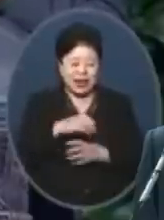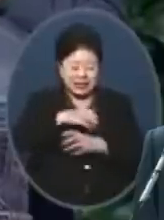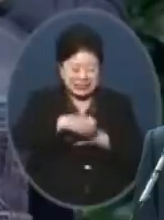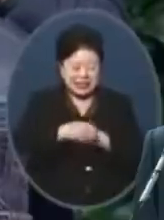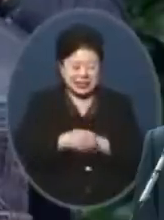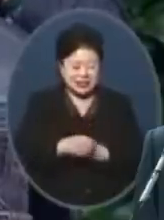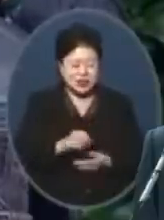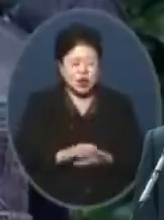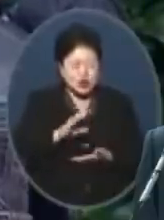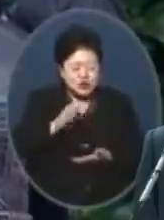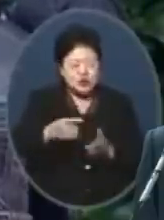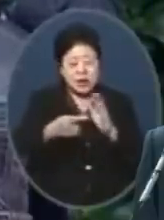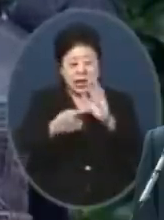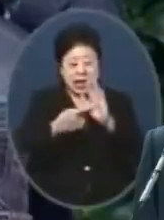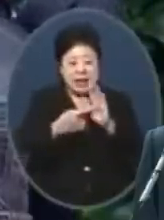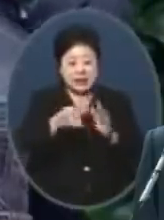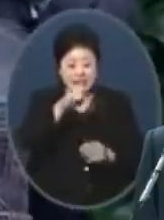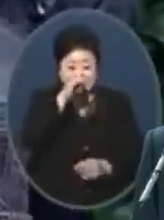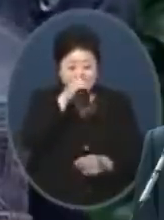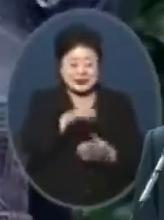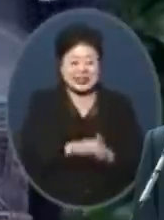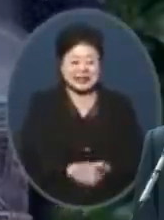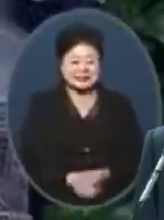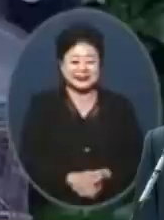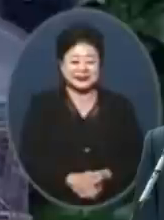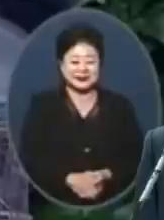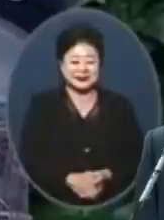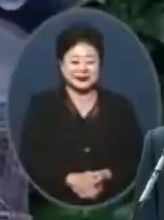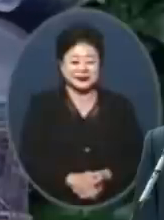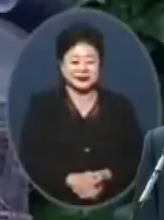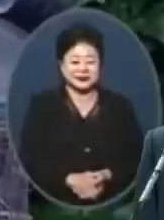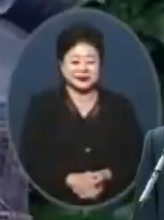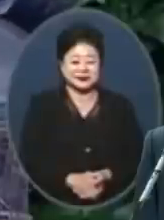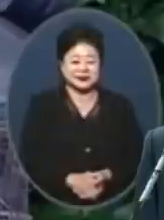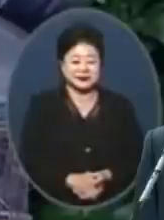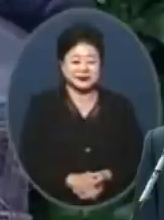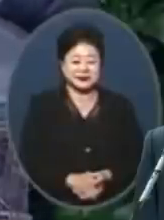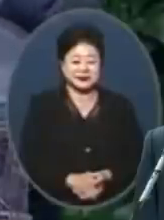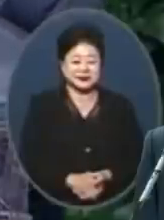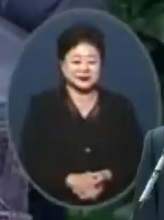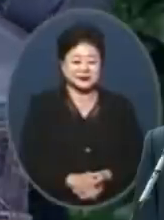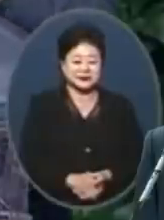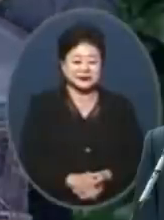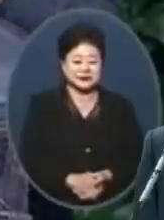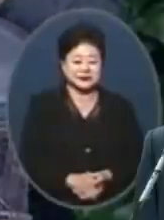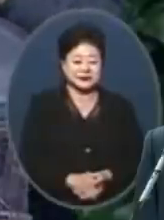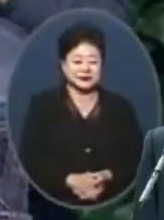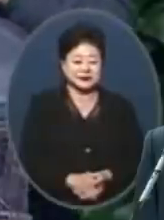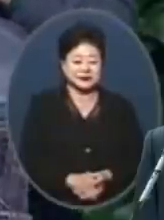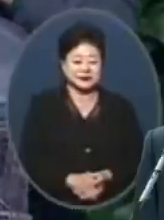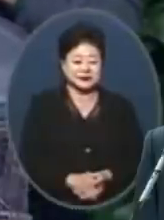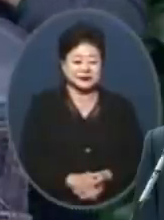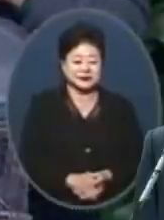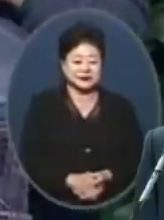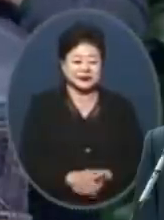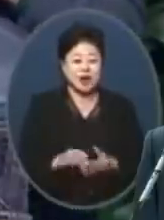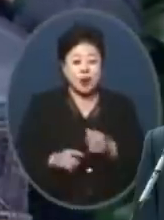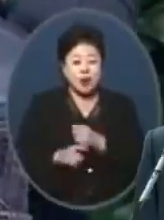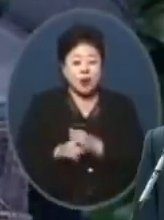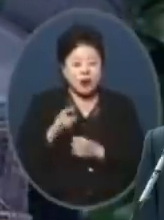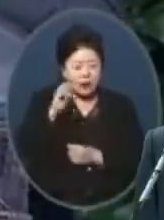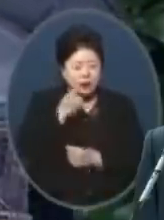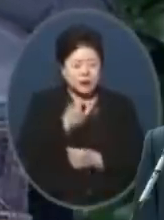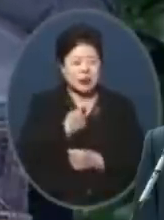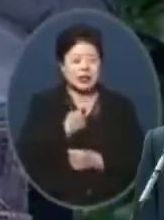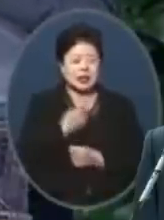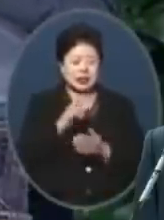알려진 유명한 기도인 것입니다. You know, the Korean church is famous for early morning prayer meeting. 왜냐하면 어려운